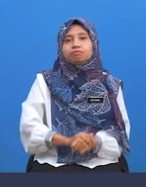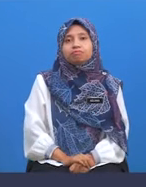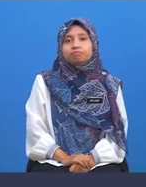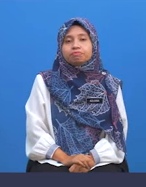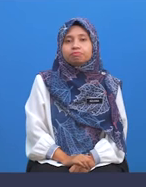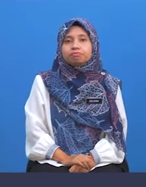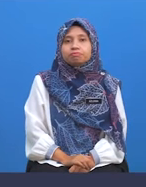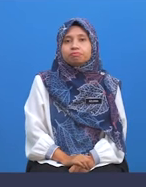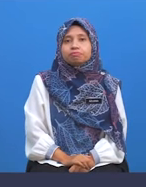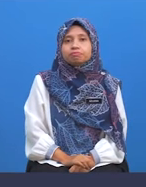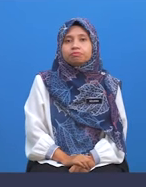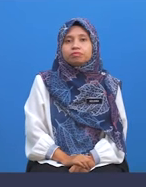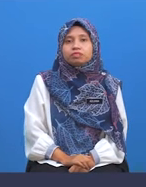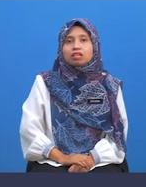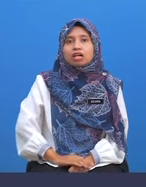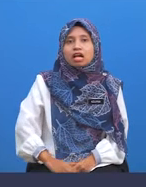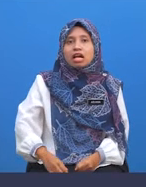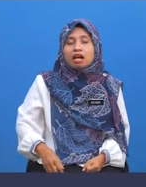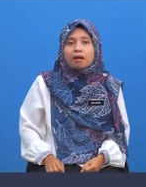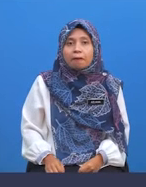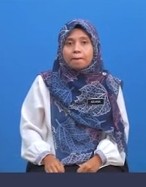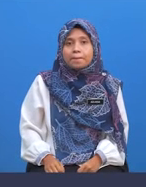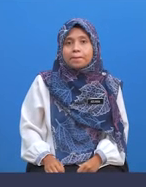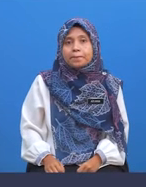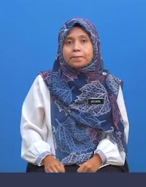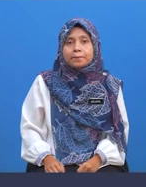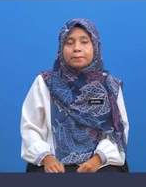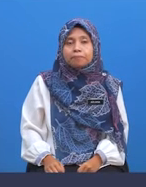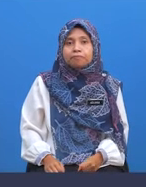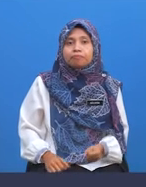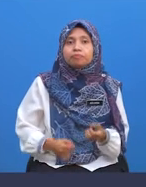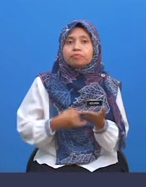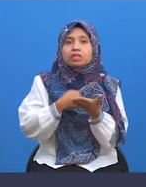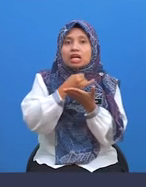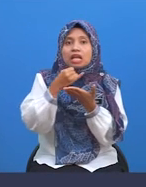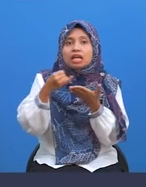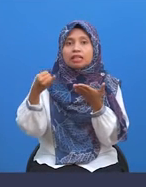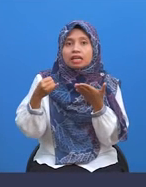Sudah bersedia semua? Mari kita mulakan latihan kita.